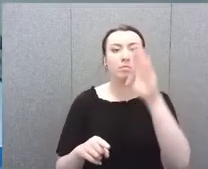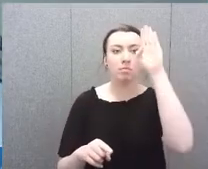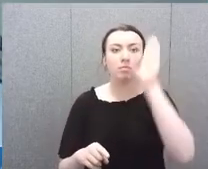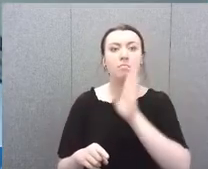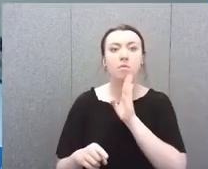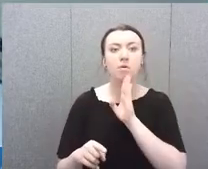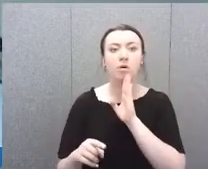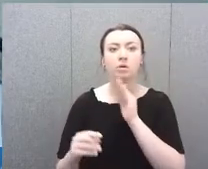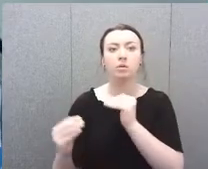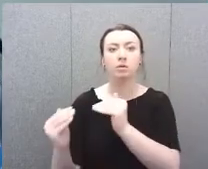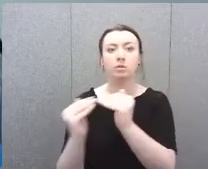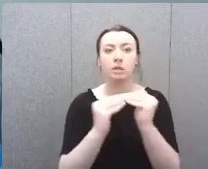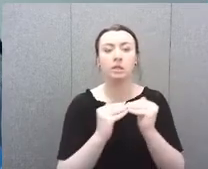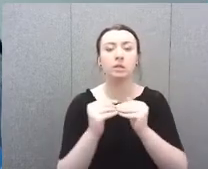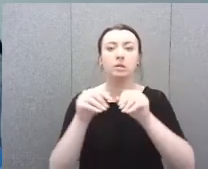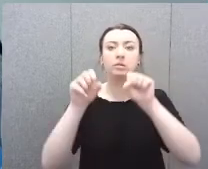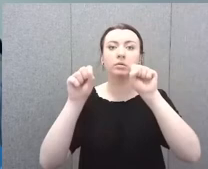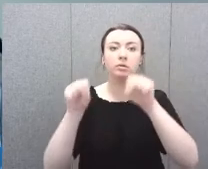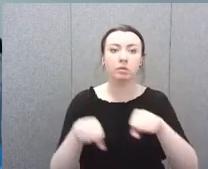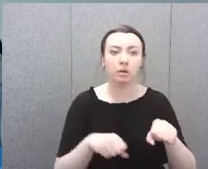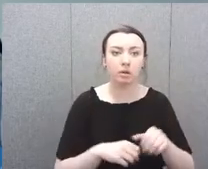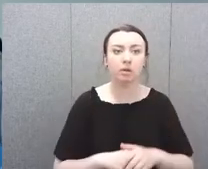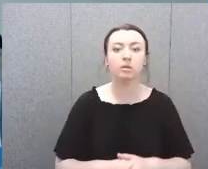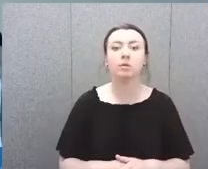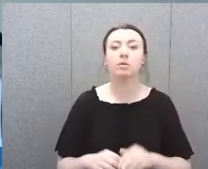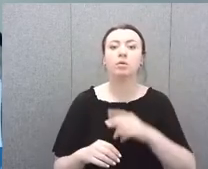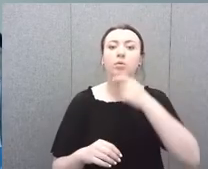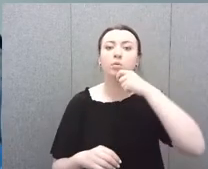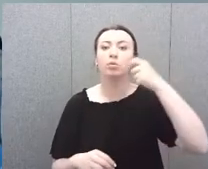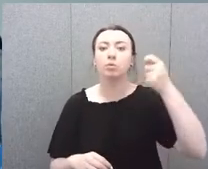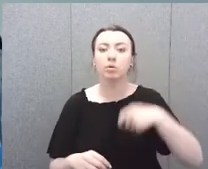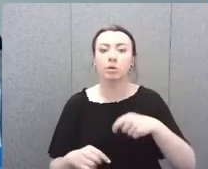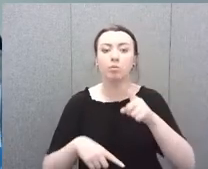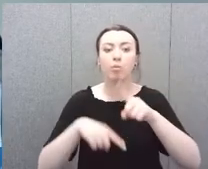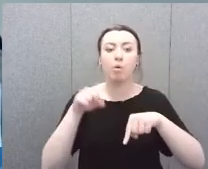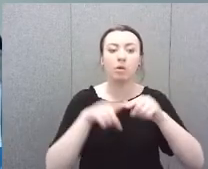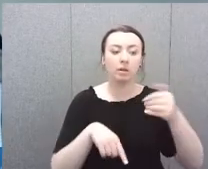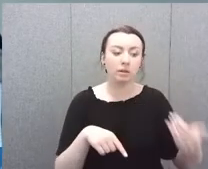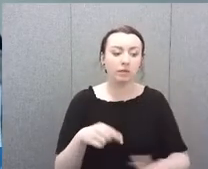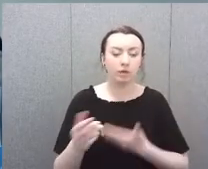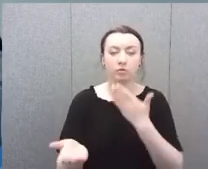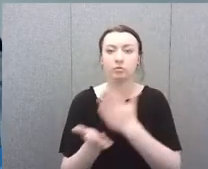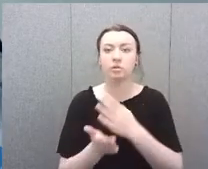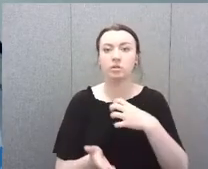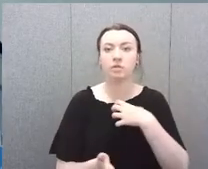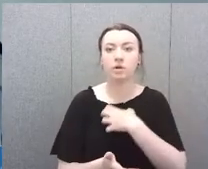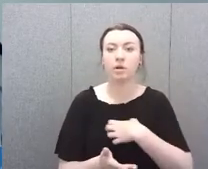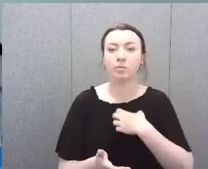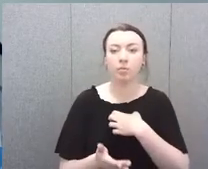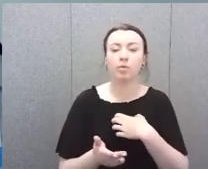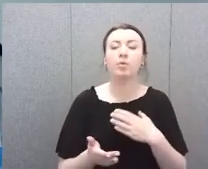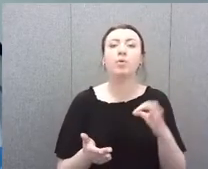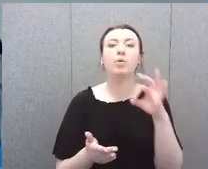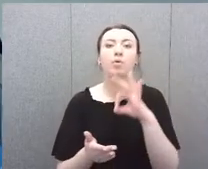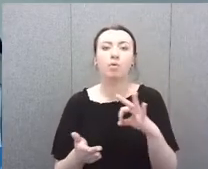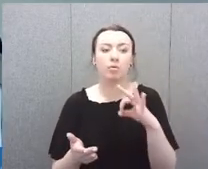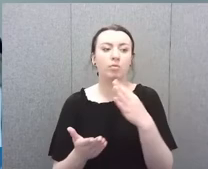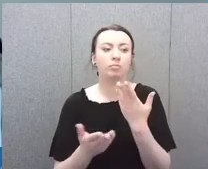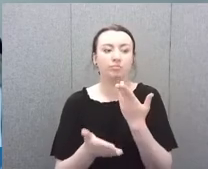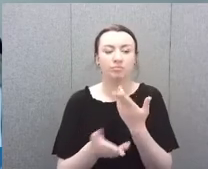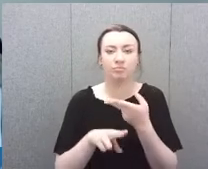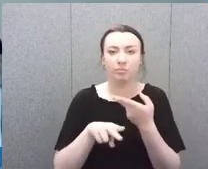возможность женщинам принимать участие в вооруженных силах Украины и бороться с российской агрессией. В настоящее